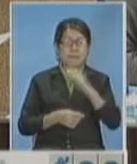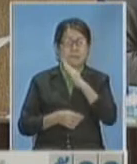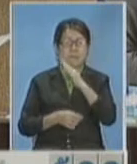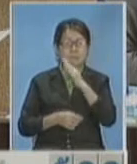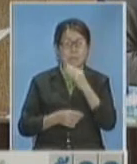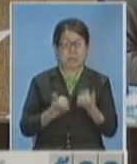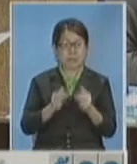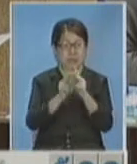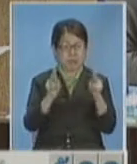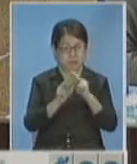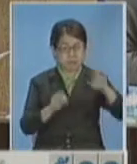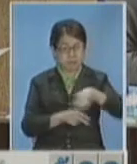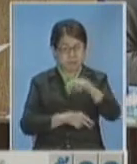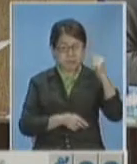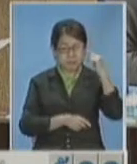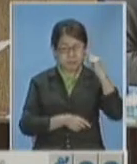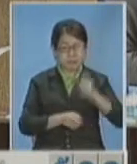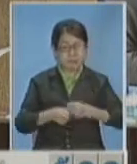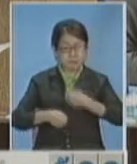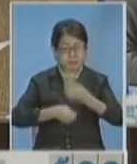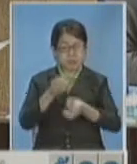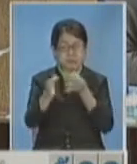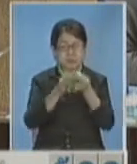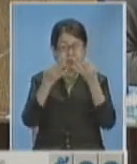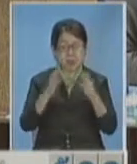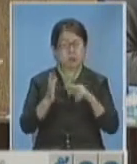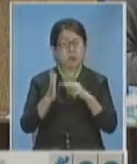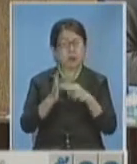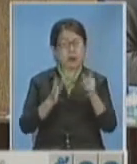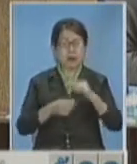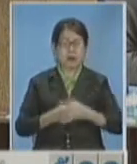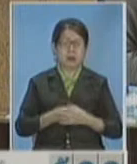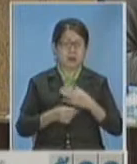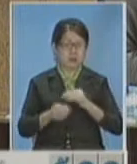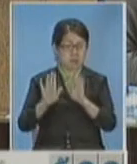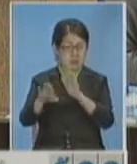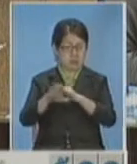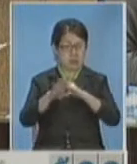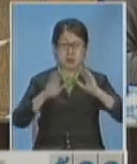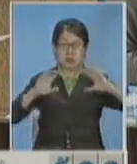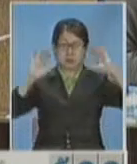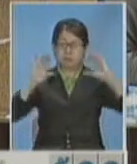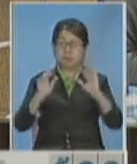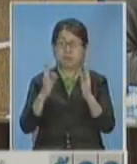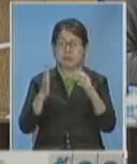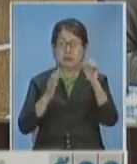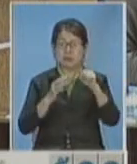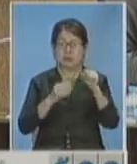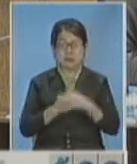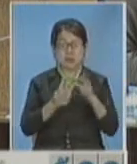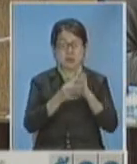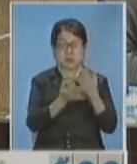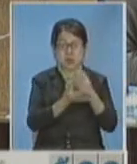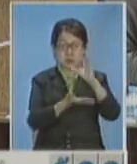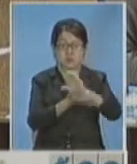ากรรมาธิการเนี่ยได้ให้ความเห็นไปเนี่ยก็จะถือว่าเราเนี่ยไม่ได้ข้อให้ข้อเถียงติ่งต่อรัฐบาลนะคะในส่วนของกองทุน